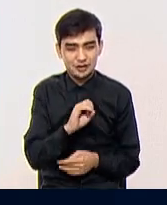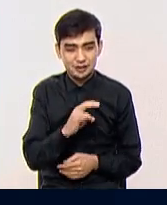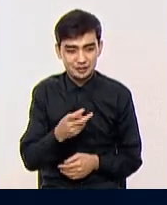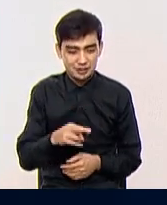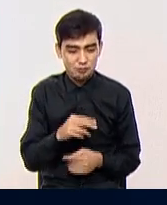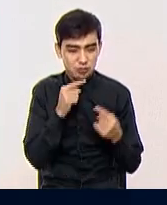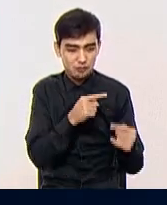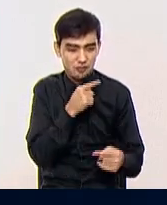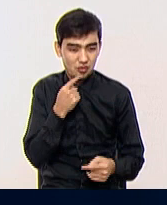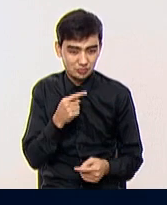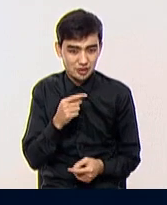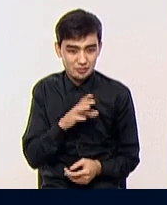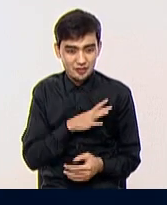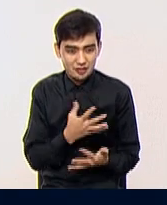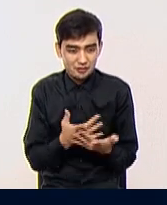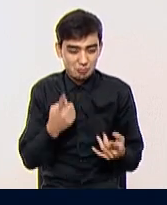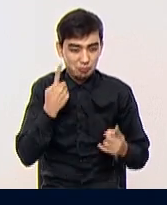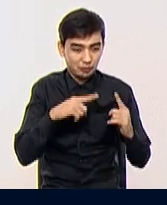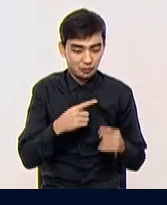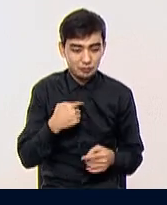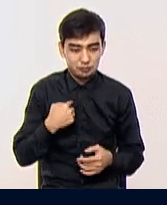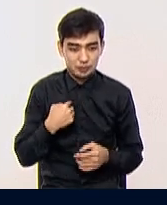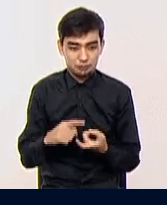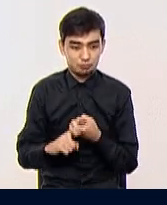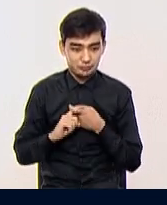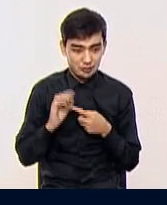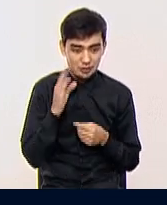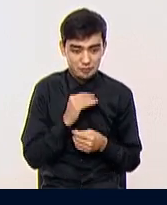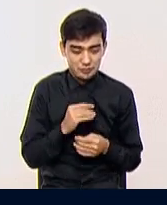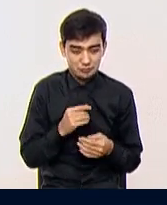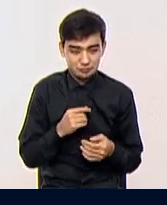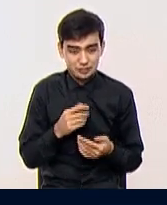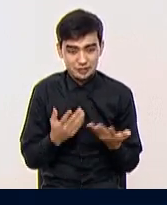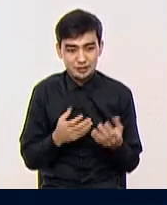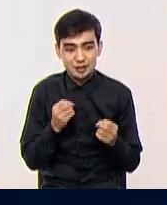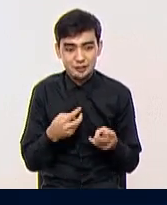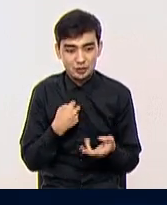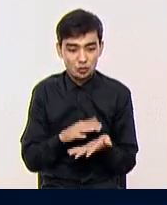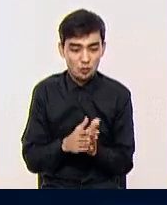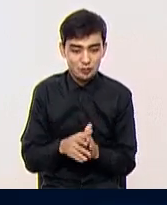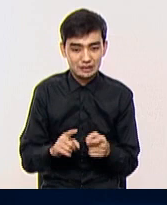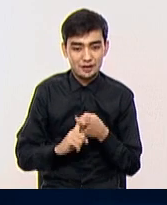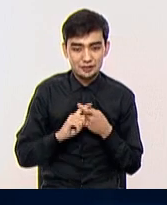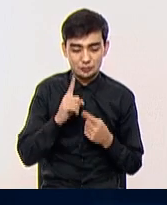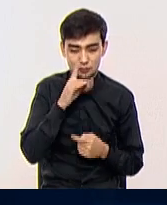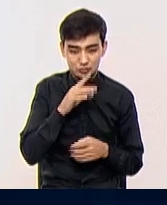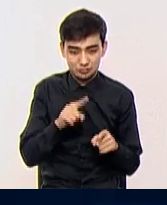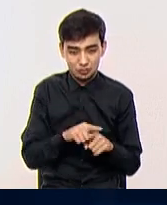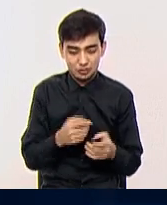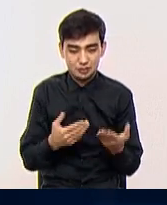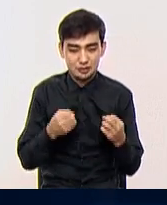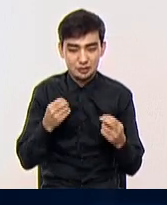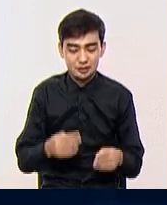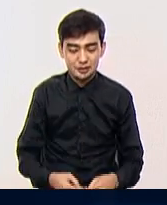россии возможно ли такое что у нас это никак не коснется благодаря этим самым договоренностям в полной